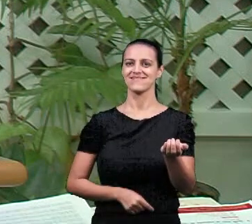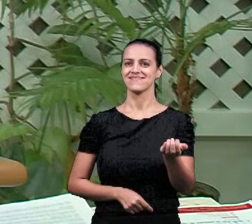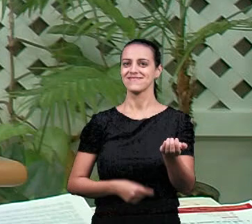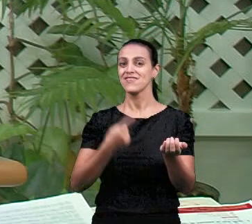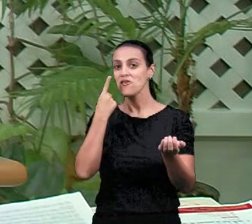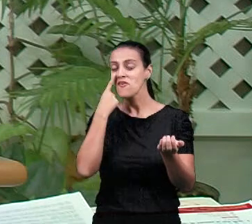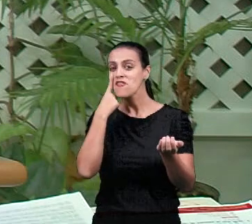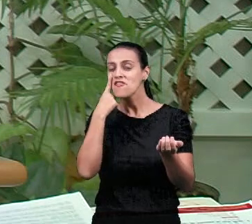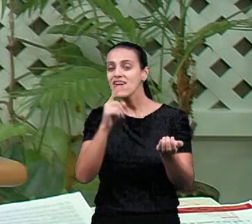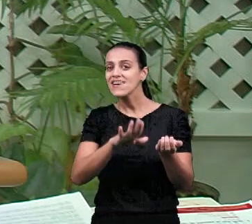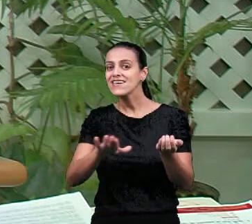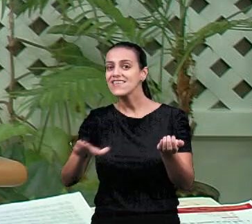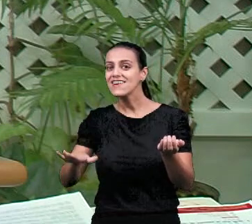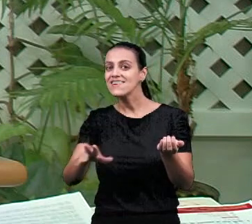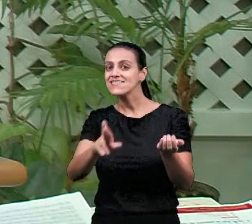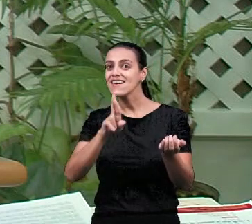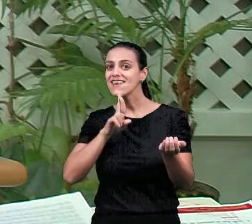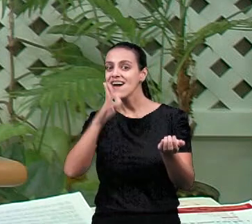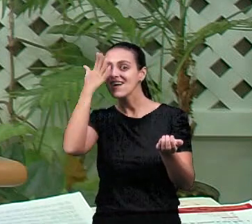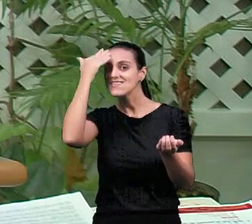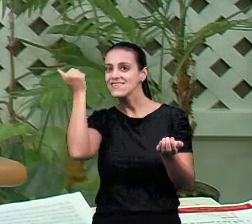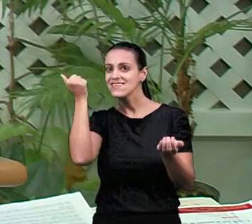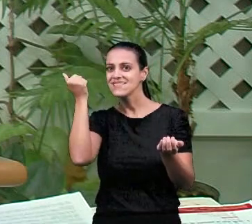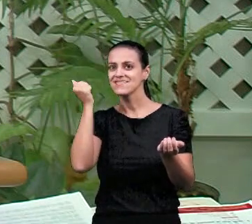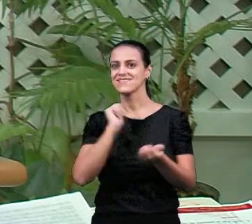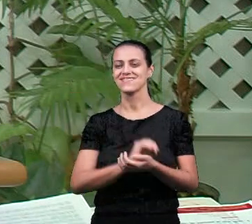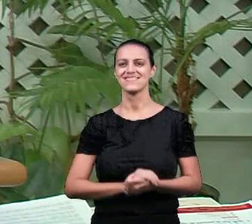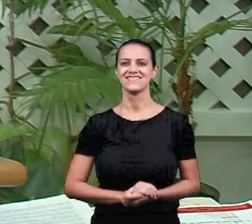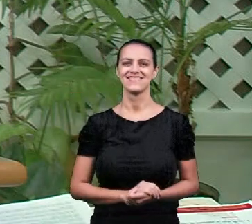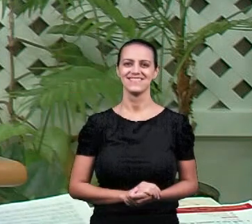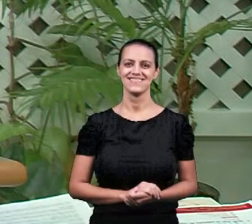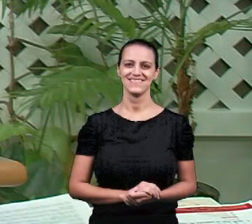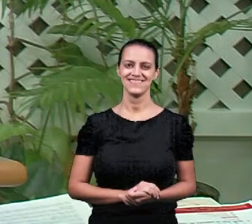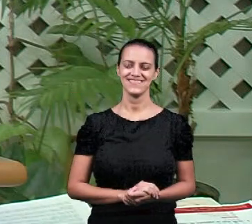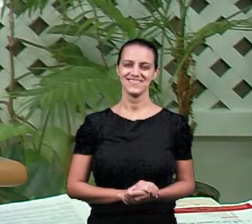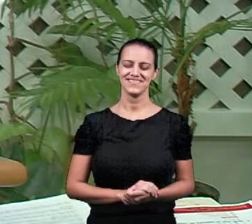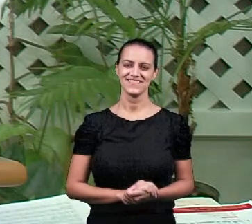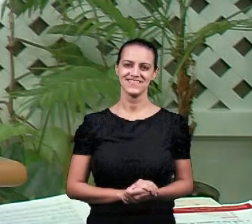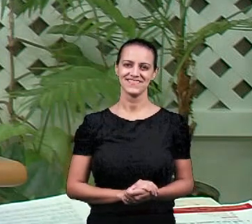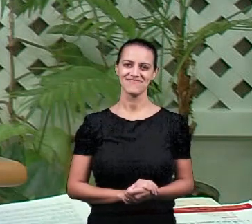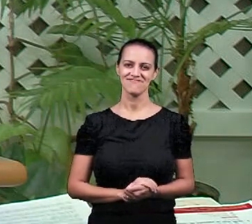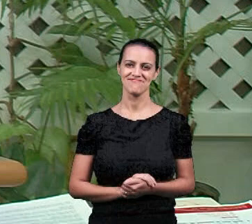ça. Je vais voir si les enfants vont savoir ça correctement. Mais